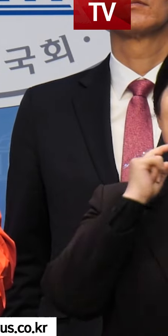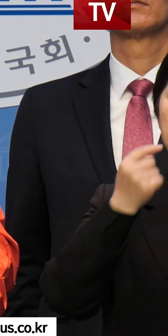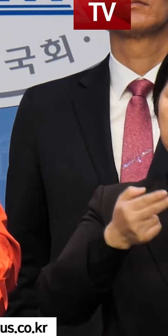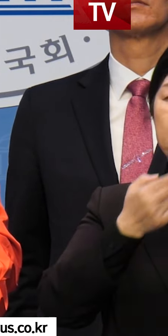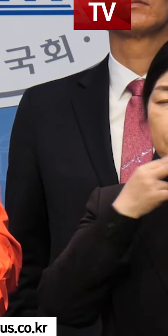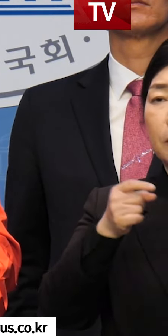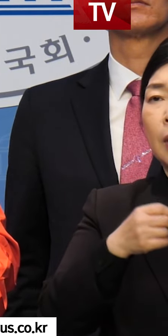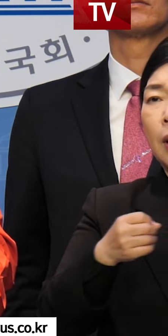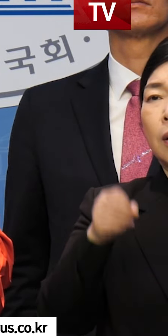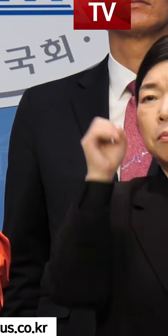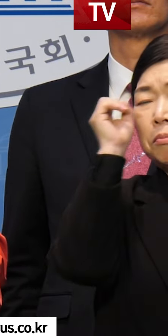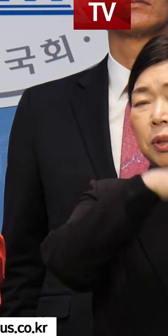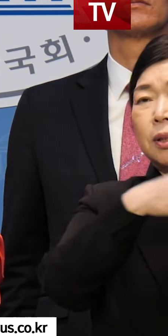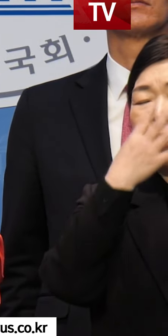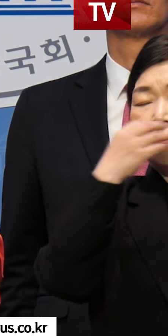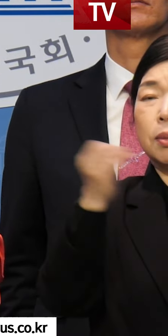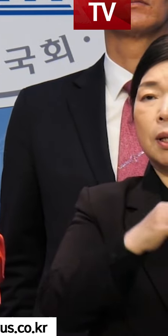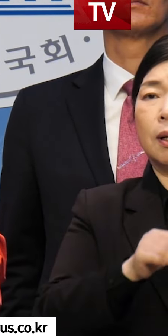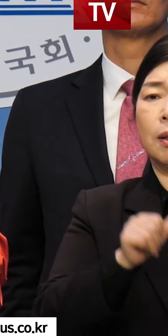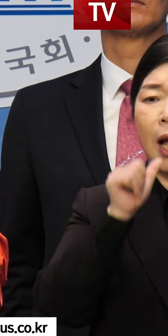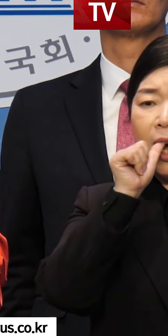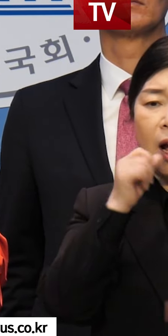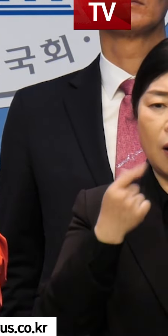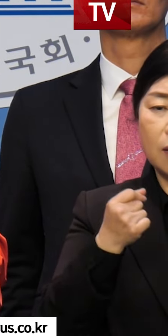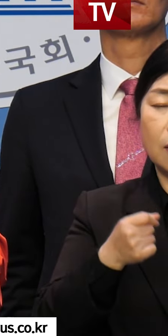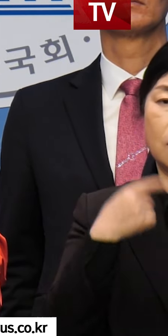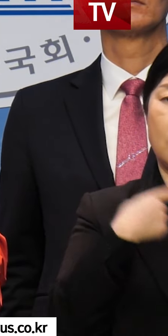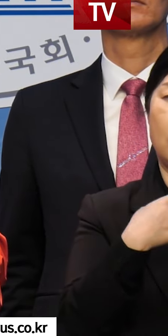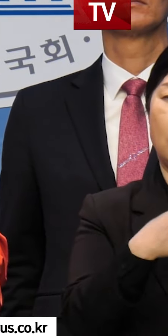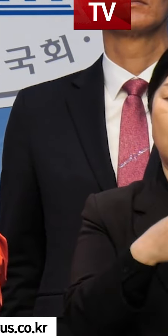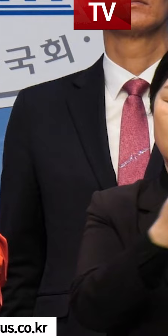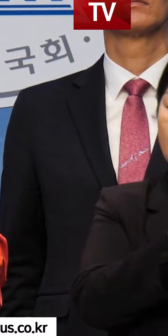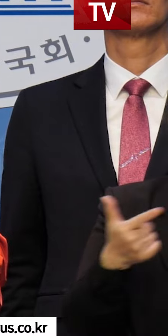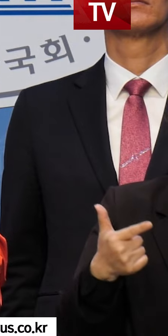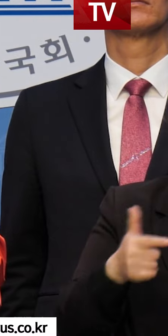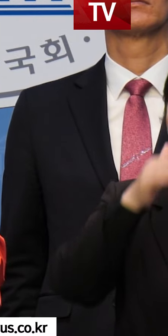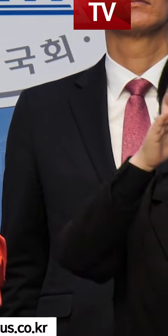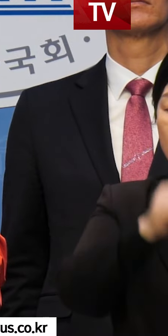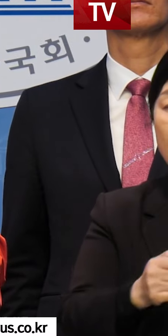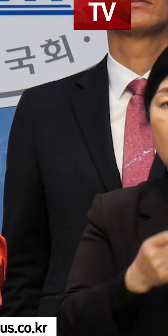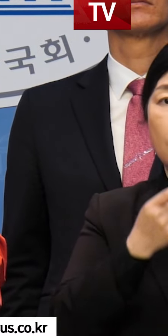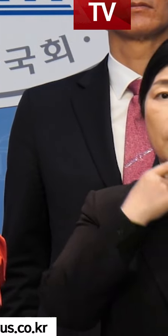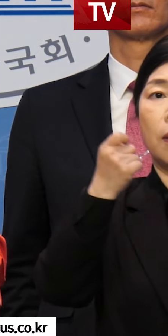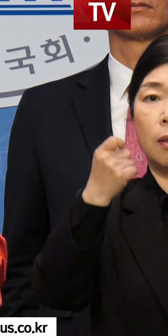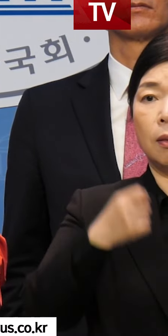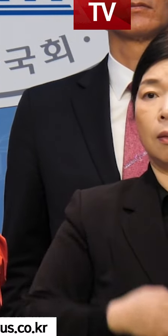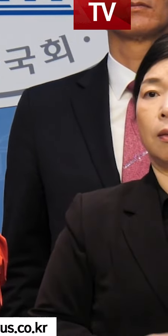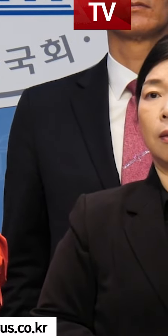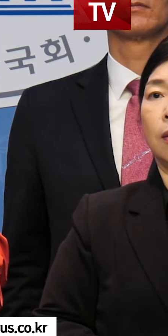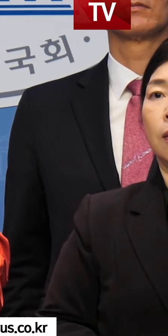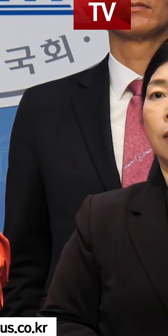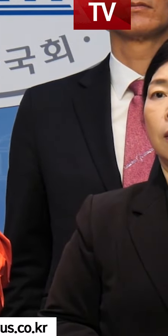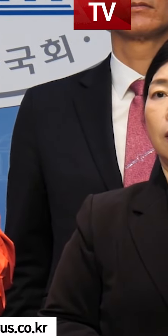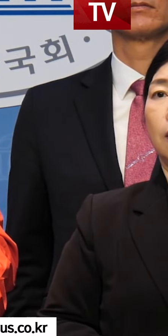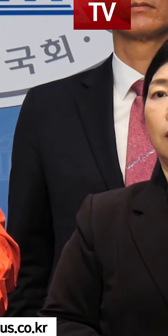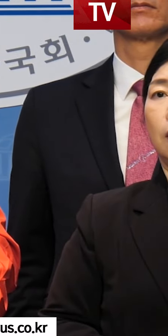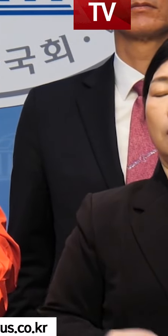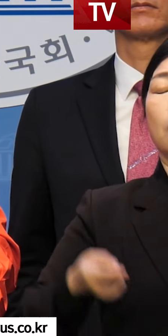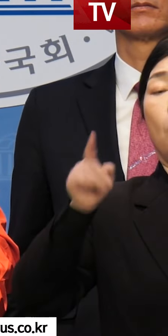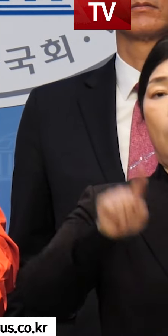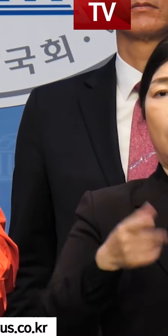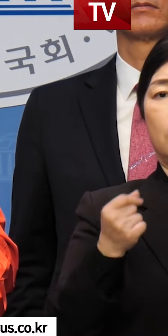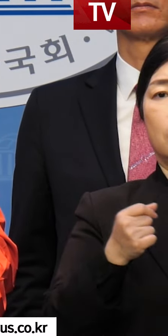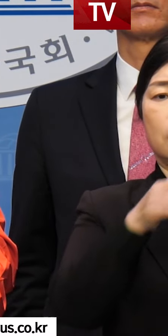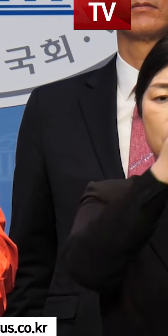훼손하는 천박한 철덩어리라는 혹평을 받고 철거될 뻔했습니다. 그러한